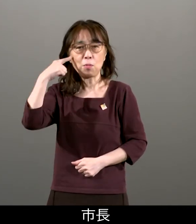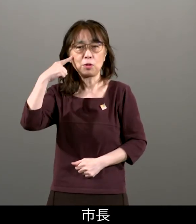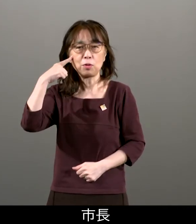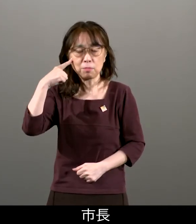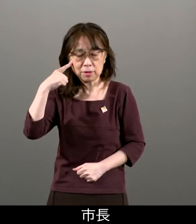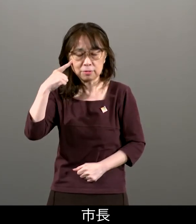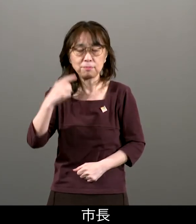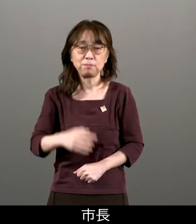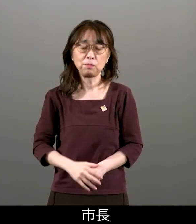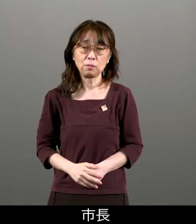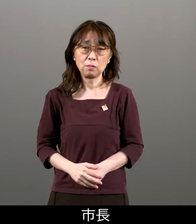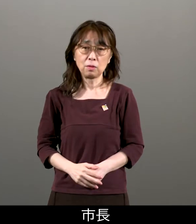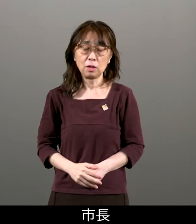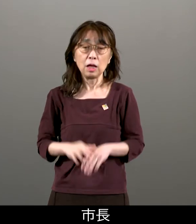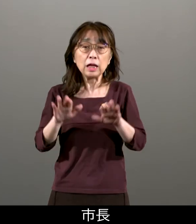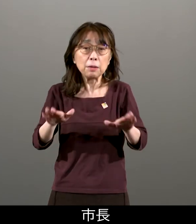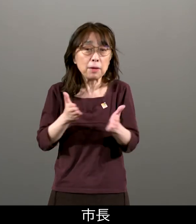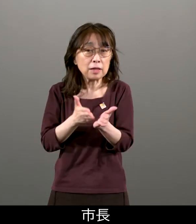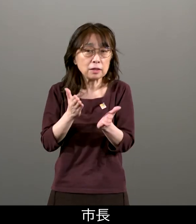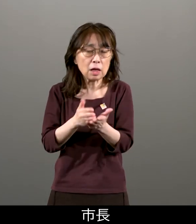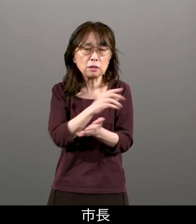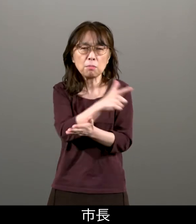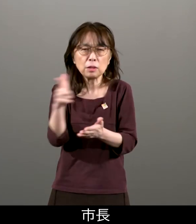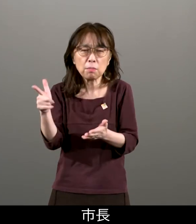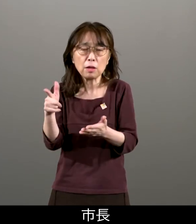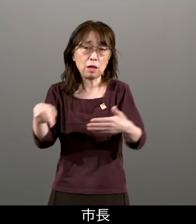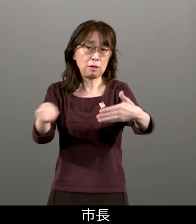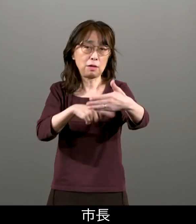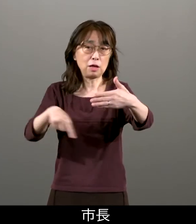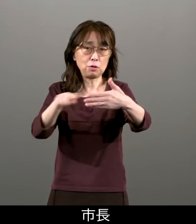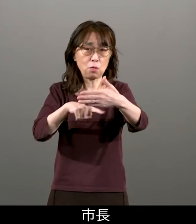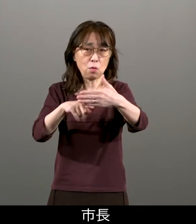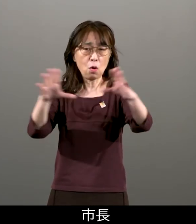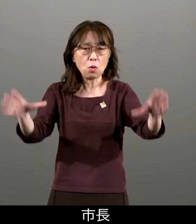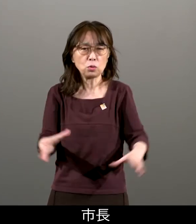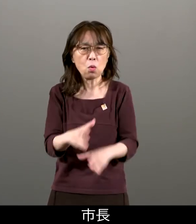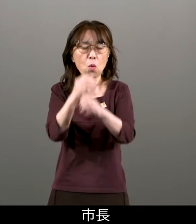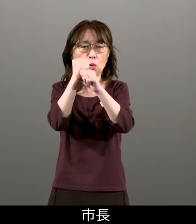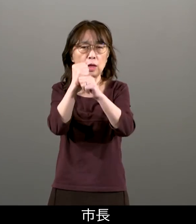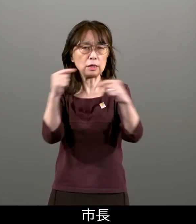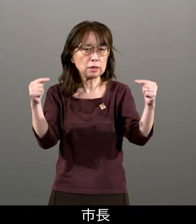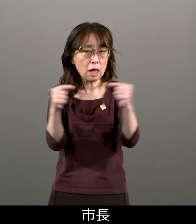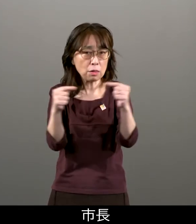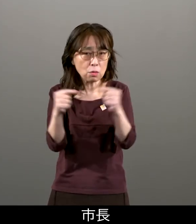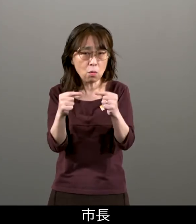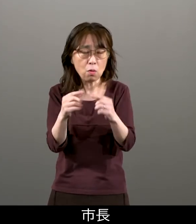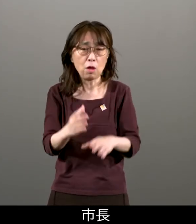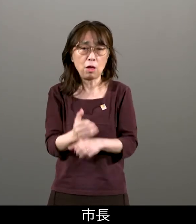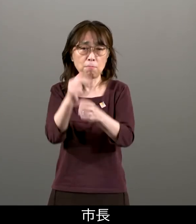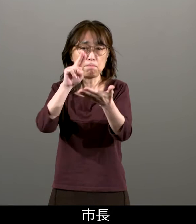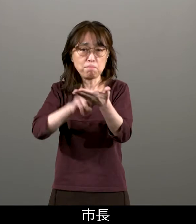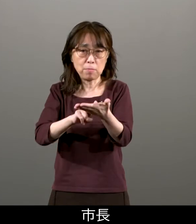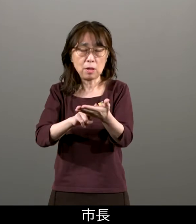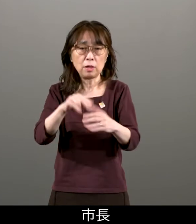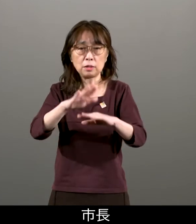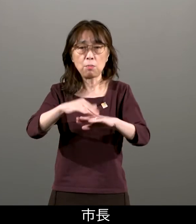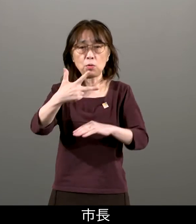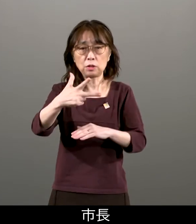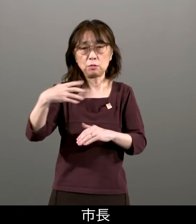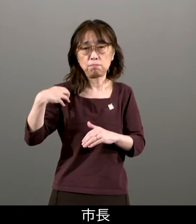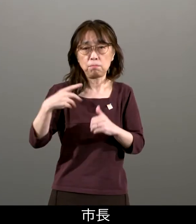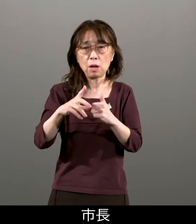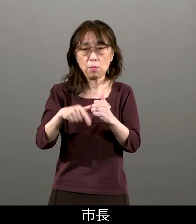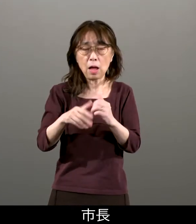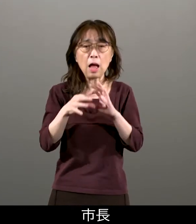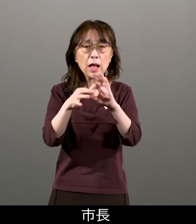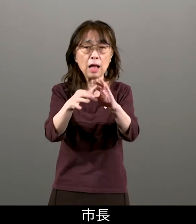。こうしたさまざまな要素を総合的に検討いたしまして、札幌市として関